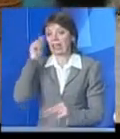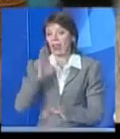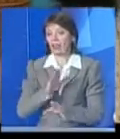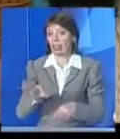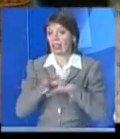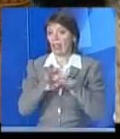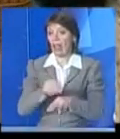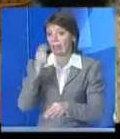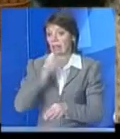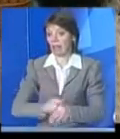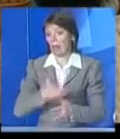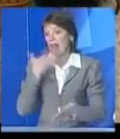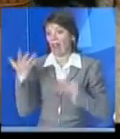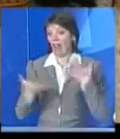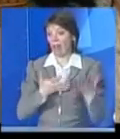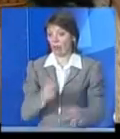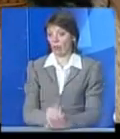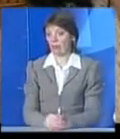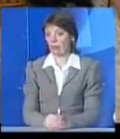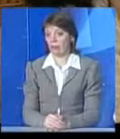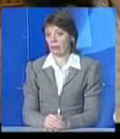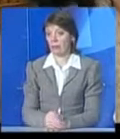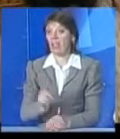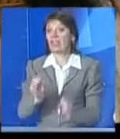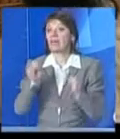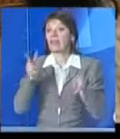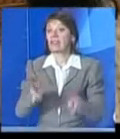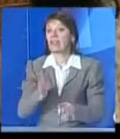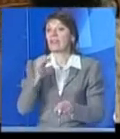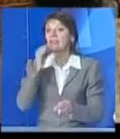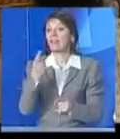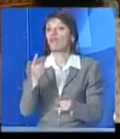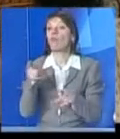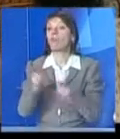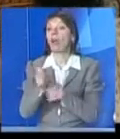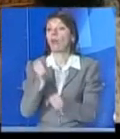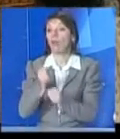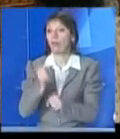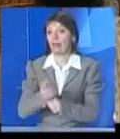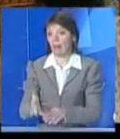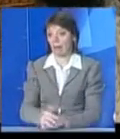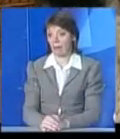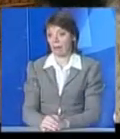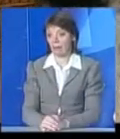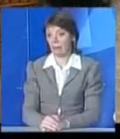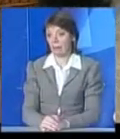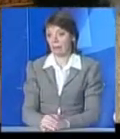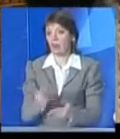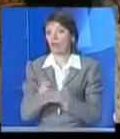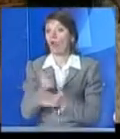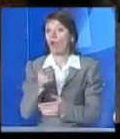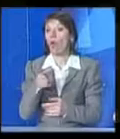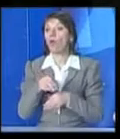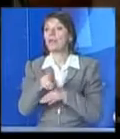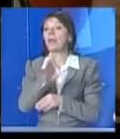там неадекватно. І ні один спеціаліст ще не сказав, а чому ж вона так робила. І до кого йти